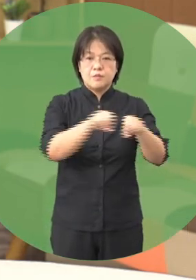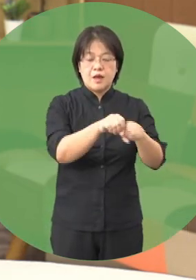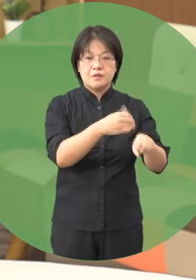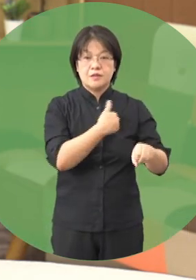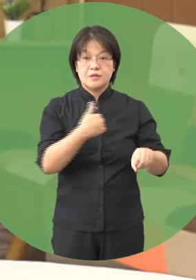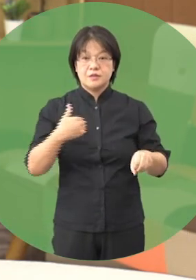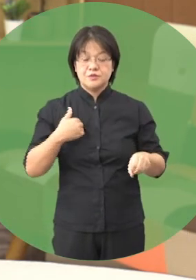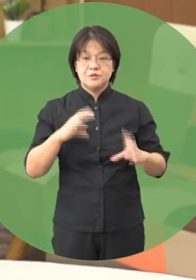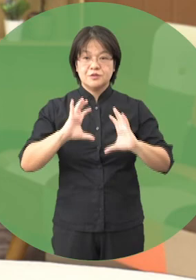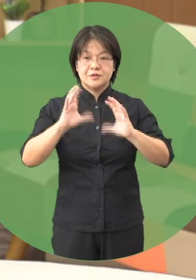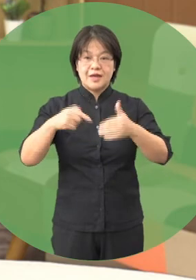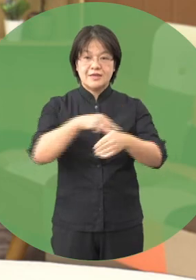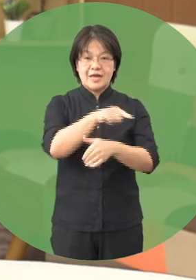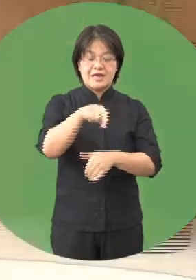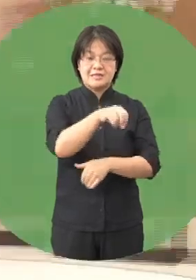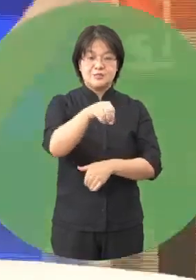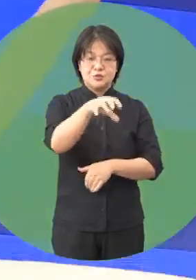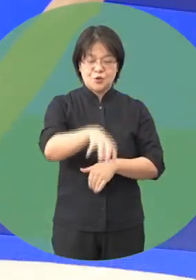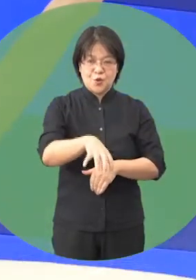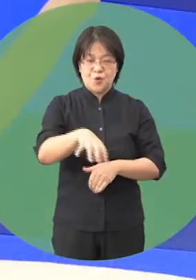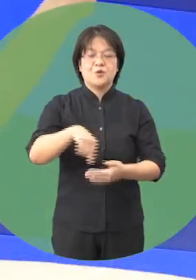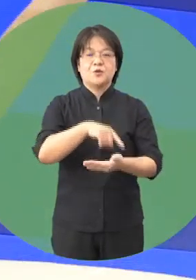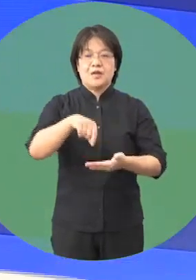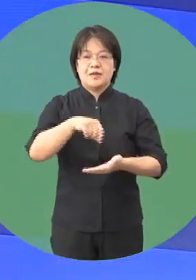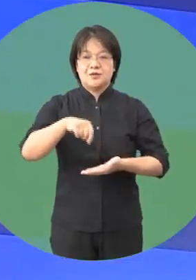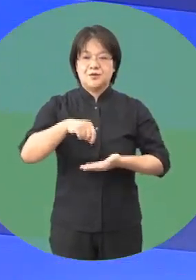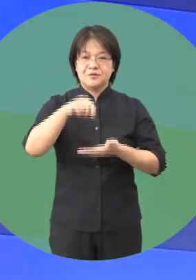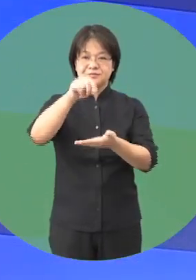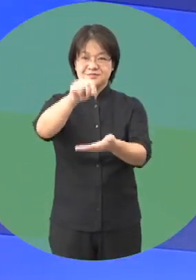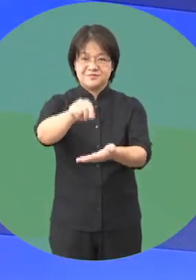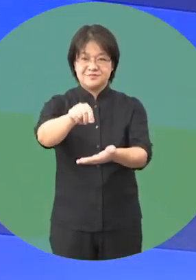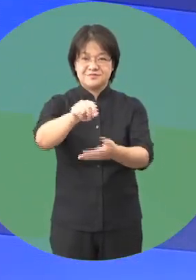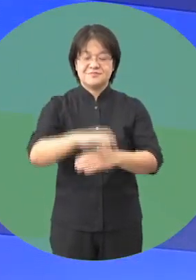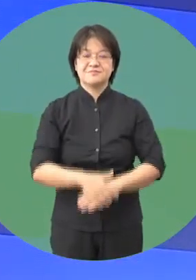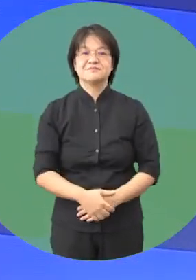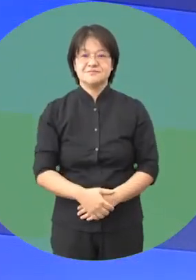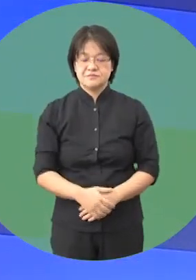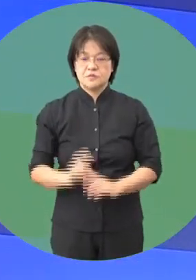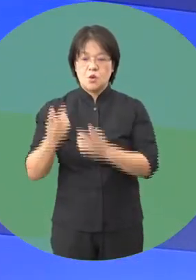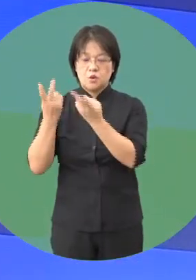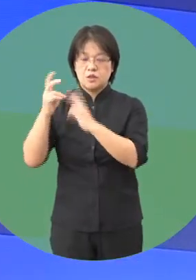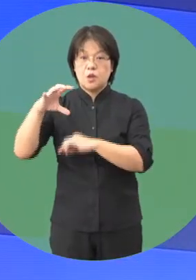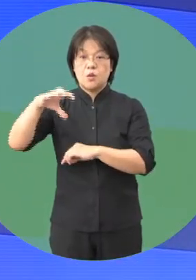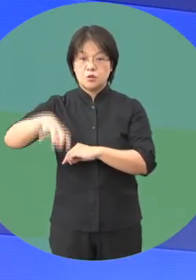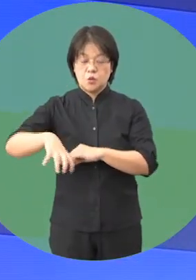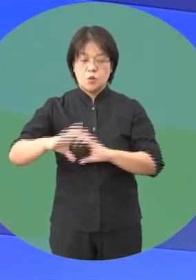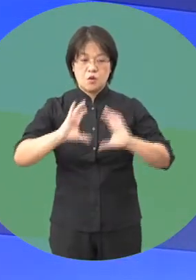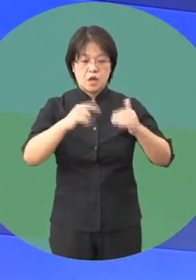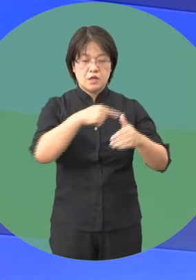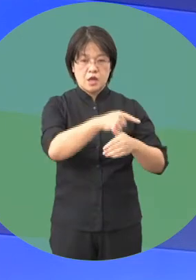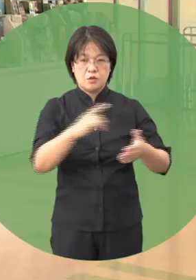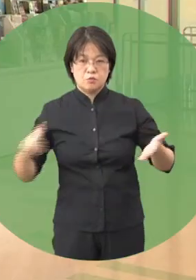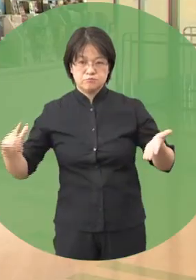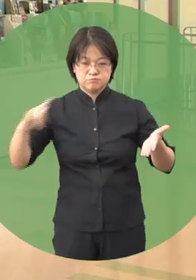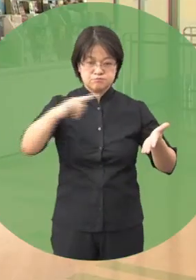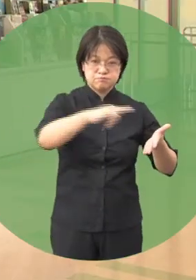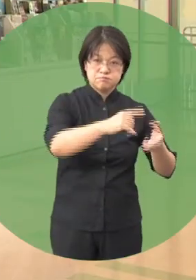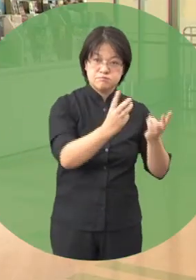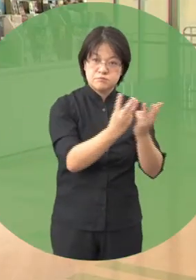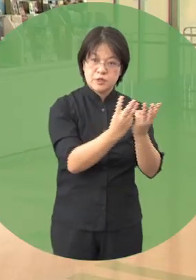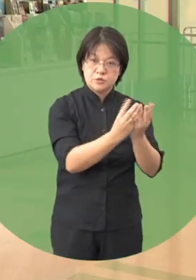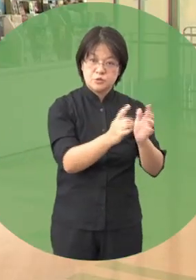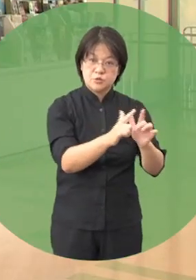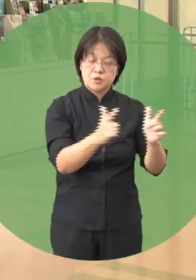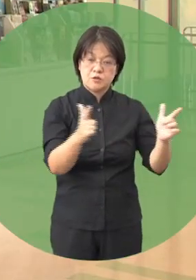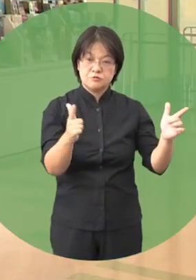ついてお伝えします沖縄と海外を結ぶ著効便の増加によって沖縄を